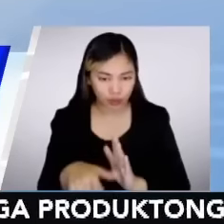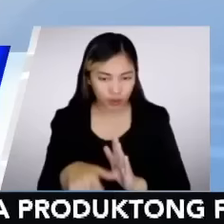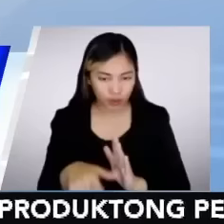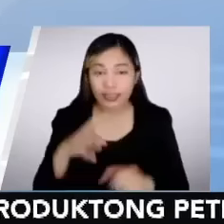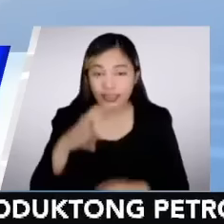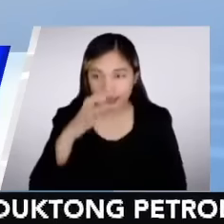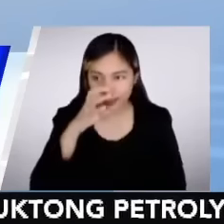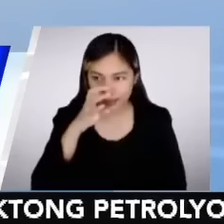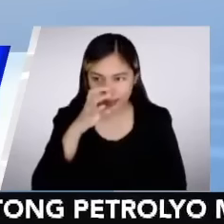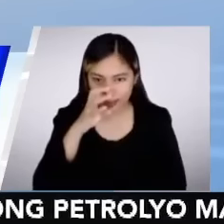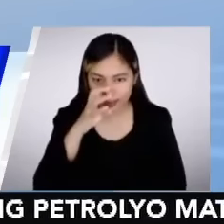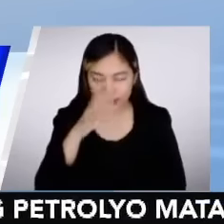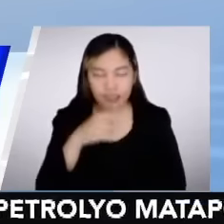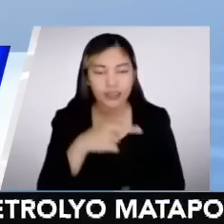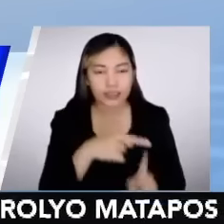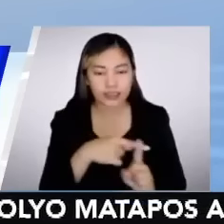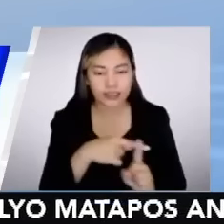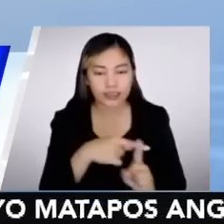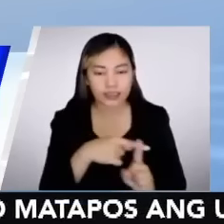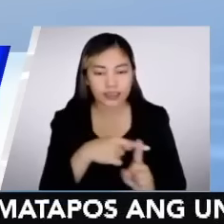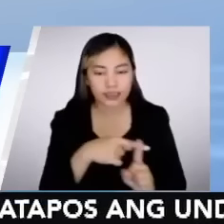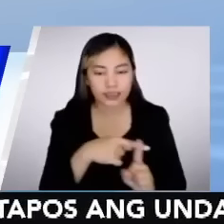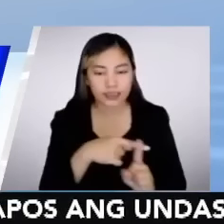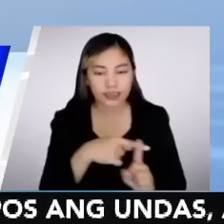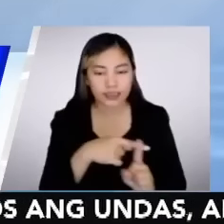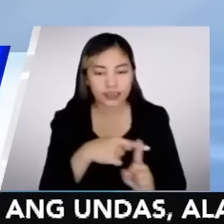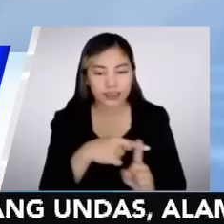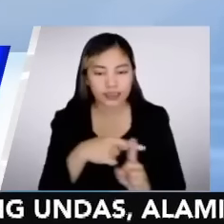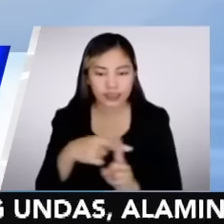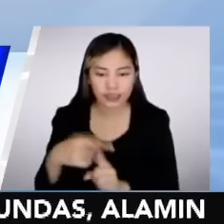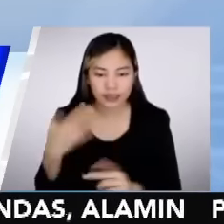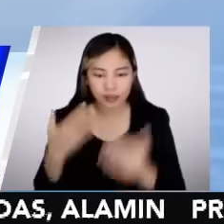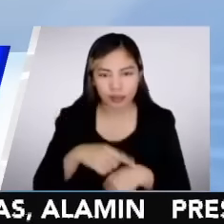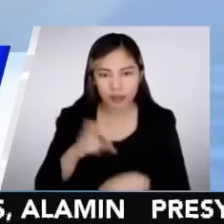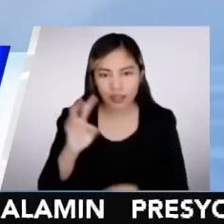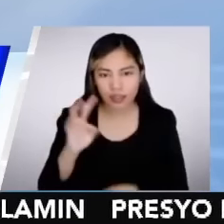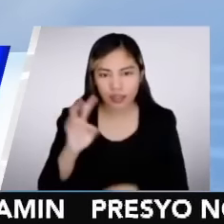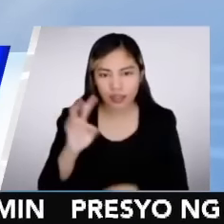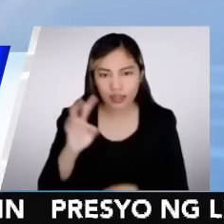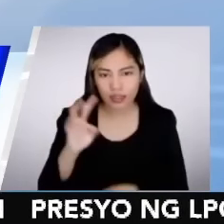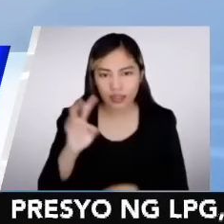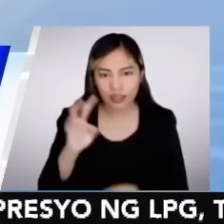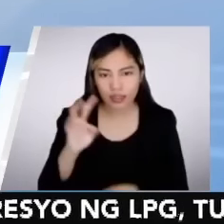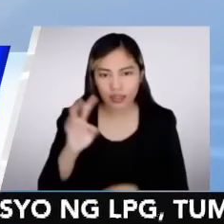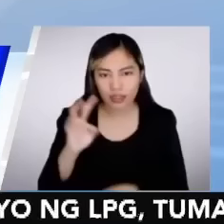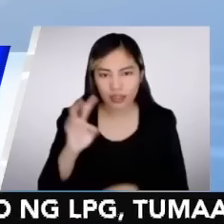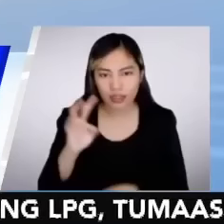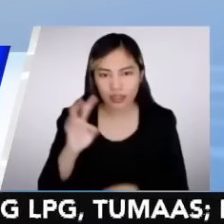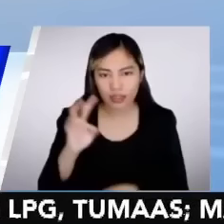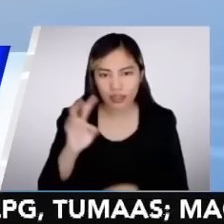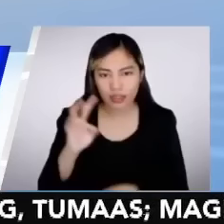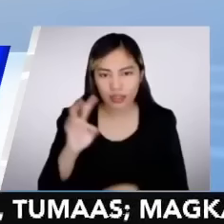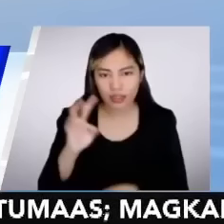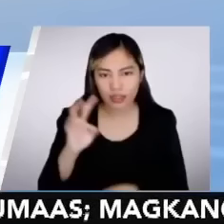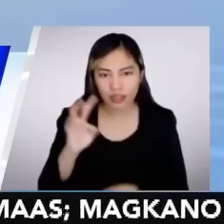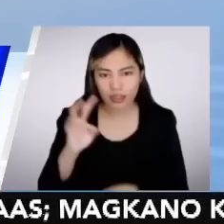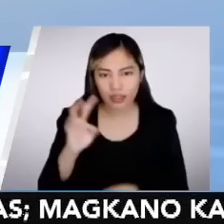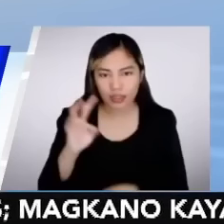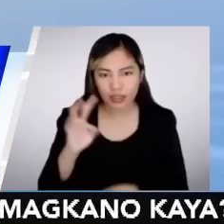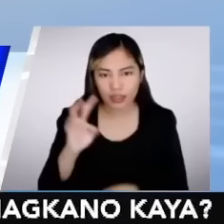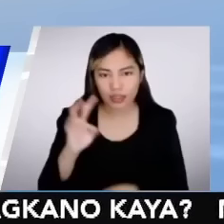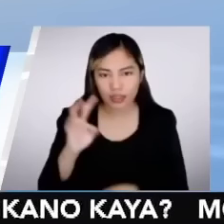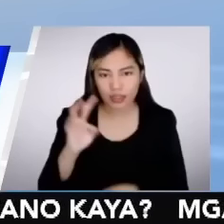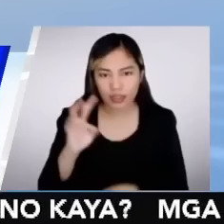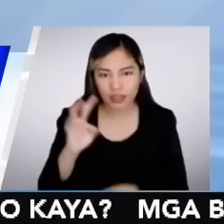sementeryo hanggang alas 7 ng gabi lamang mamaya bukas ang Manila North Cemetery. Sa main